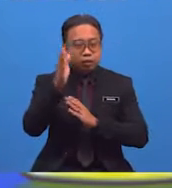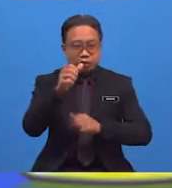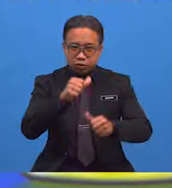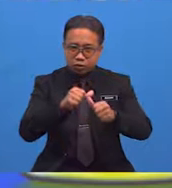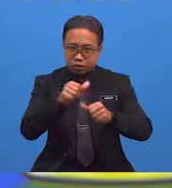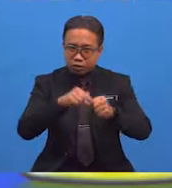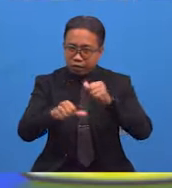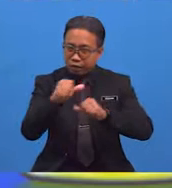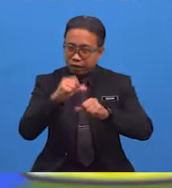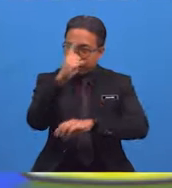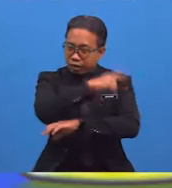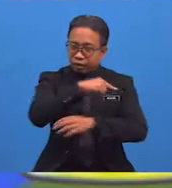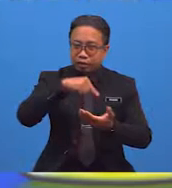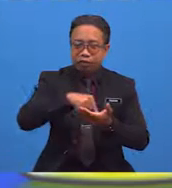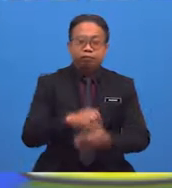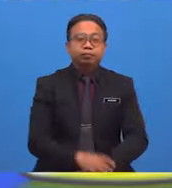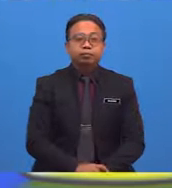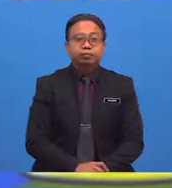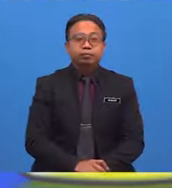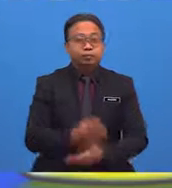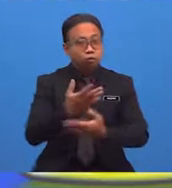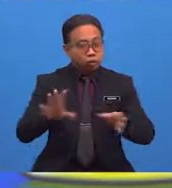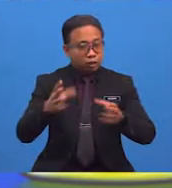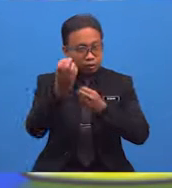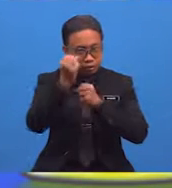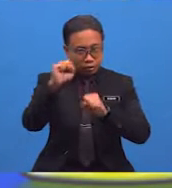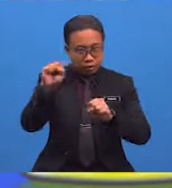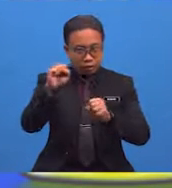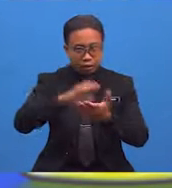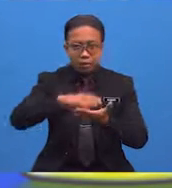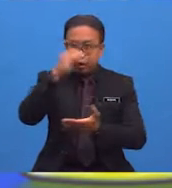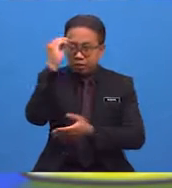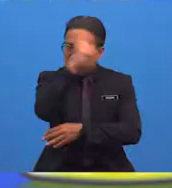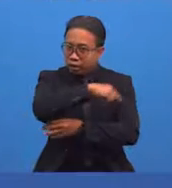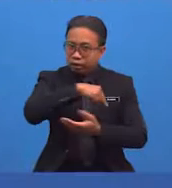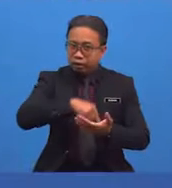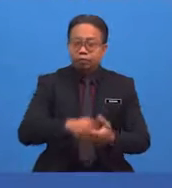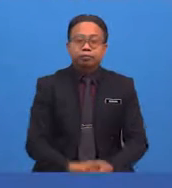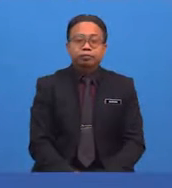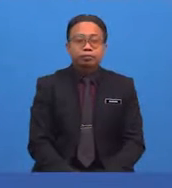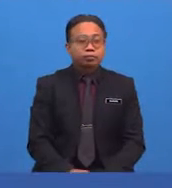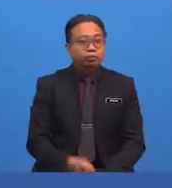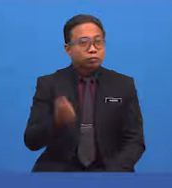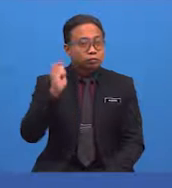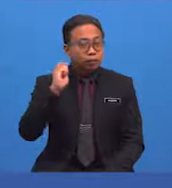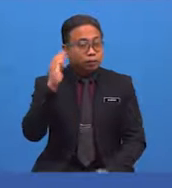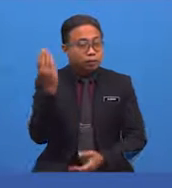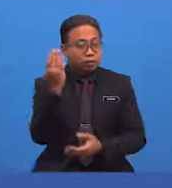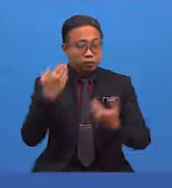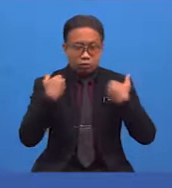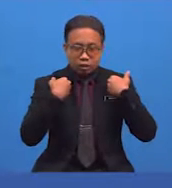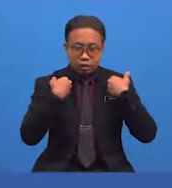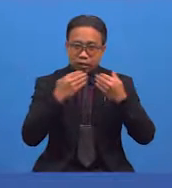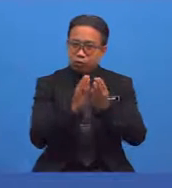kamu pada hari ini. Dah bersedia untuk belajar bersama-sama cikgu? Seperti biasa, dah ada buku